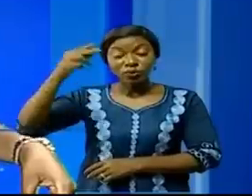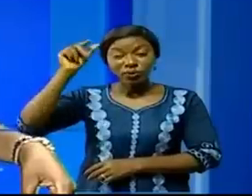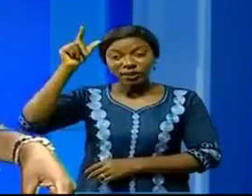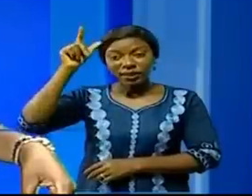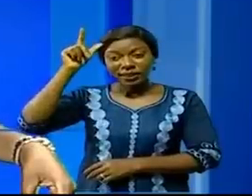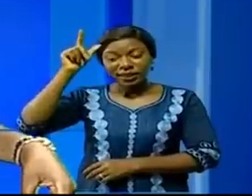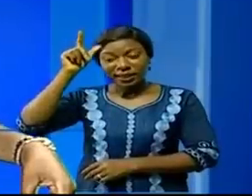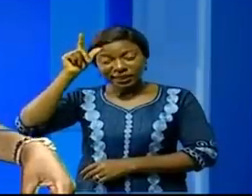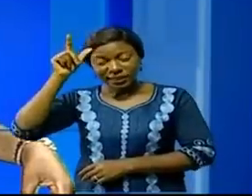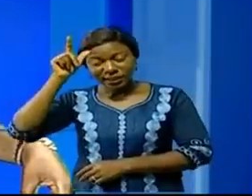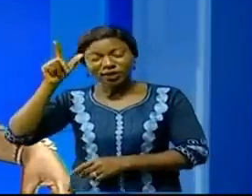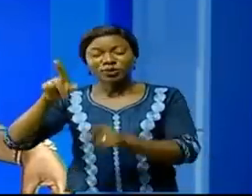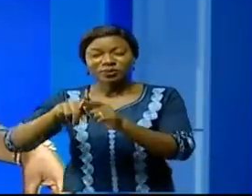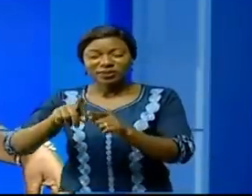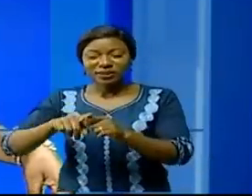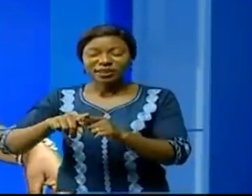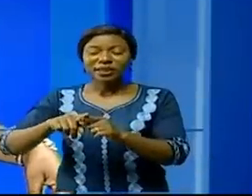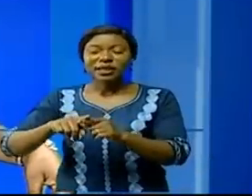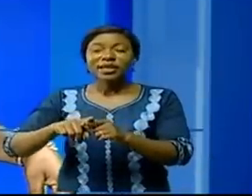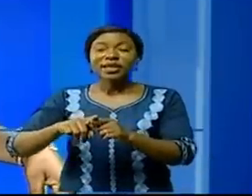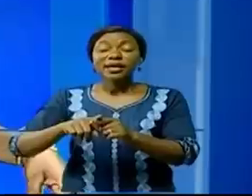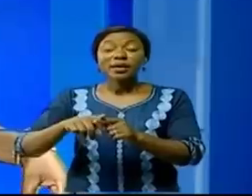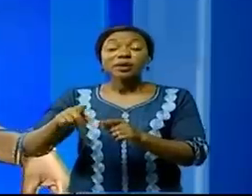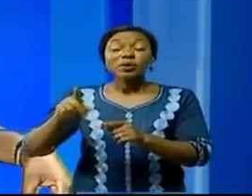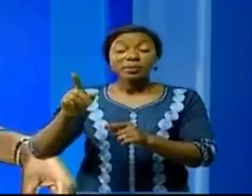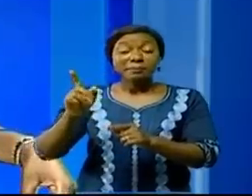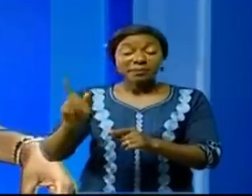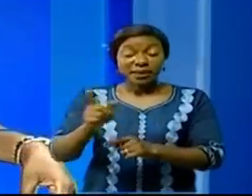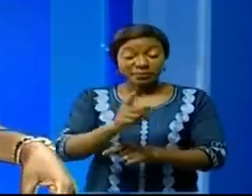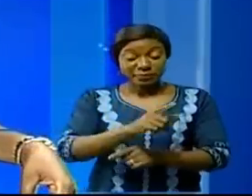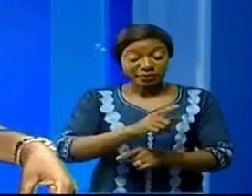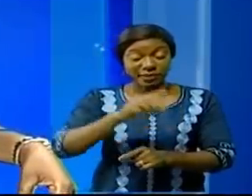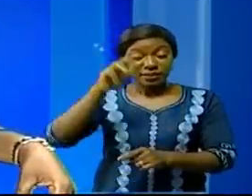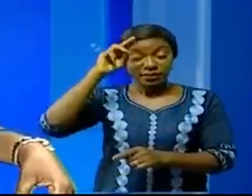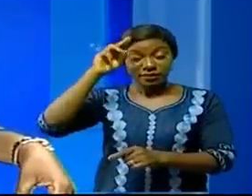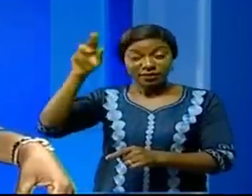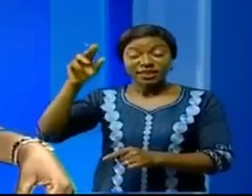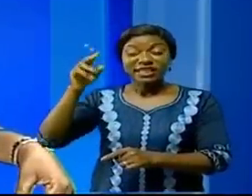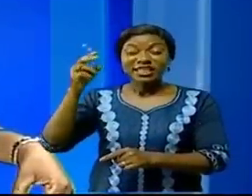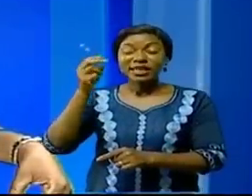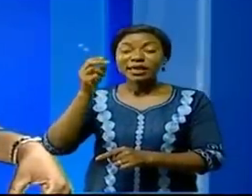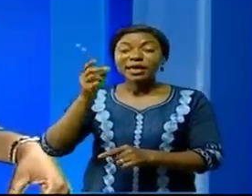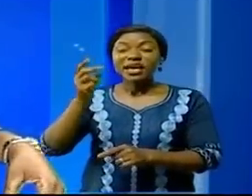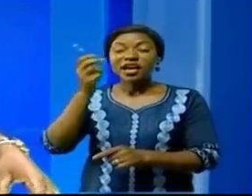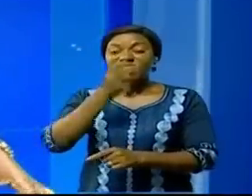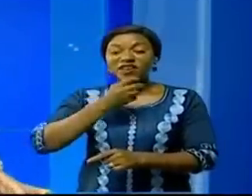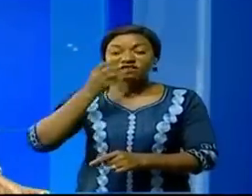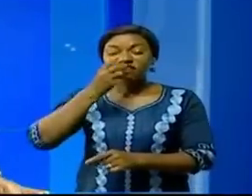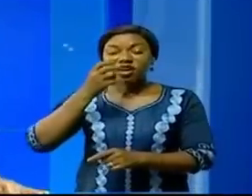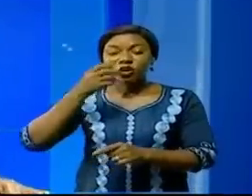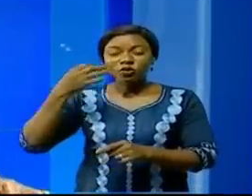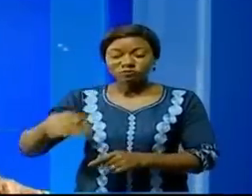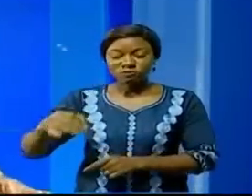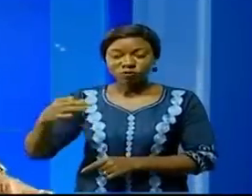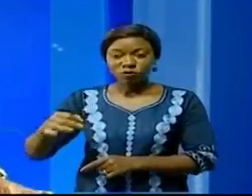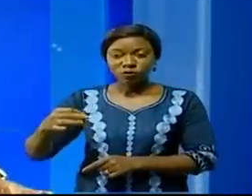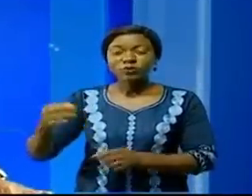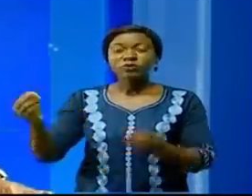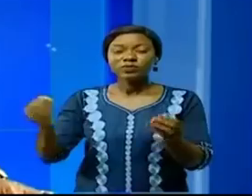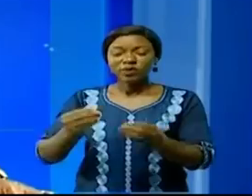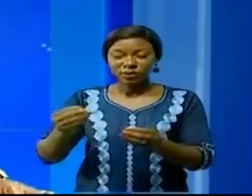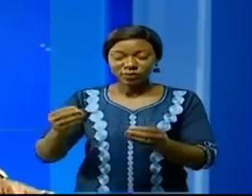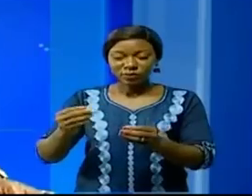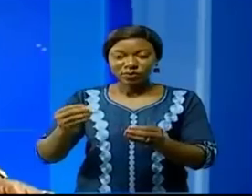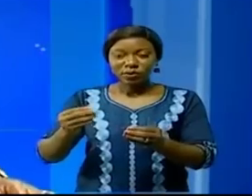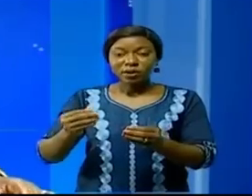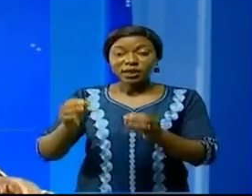partie de l'Alliance des universités francophones. Pour sceller cette alliance avec cette structure internationale,